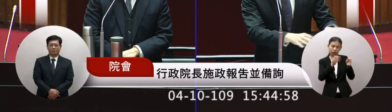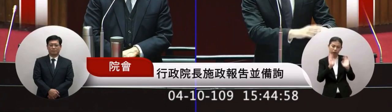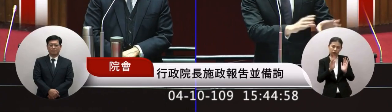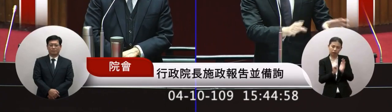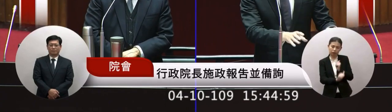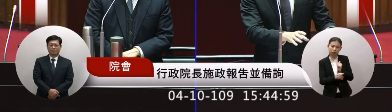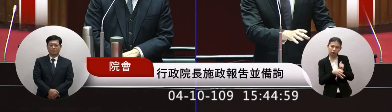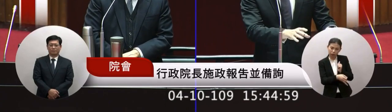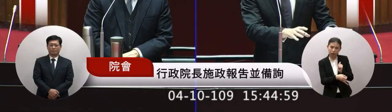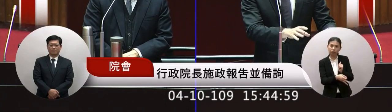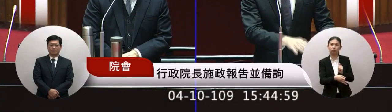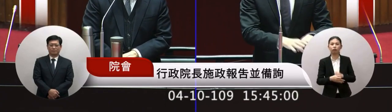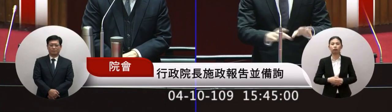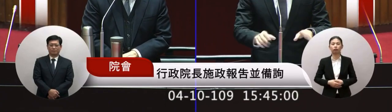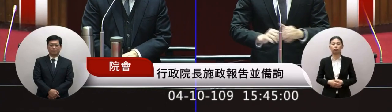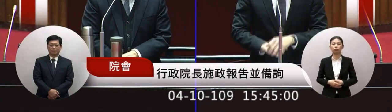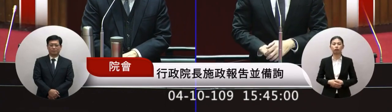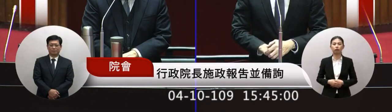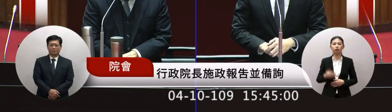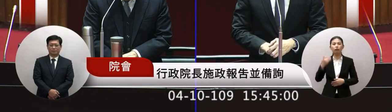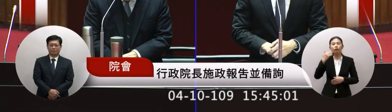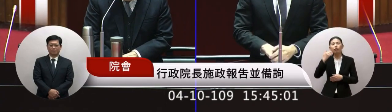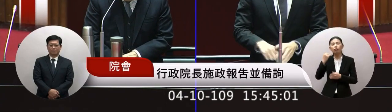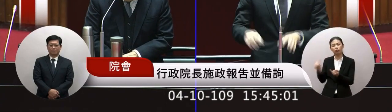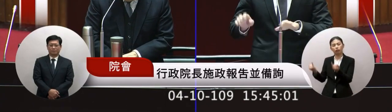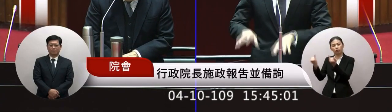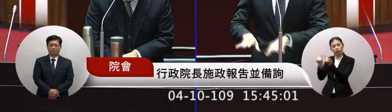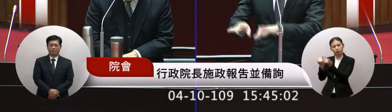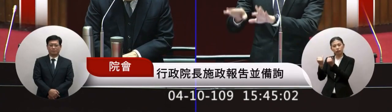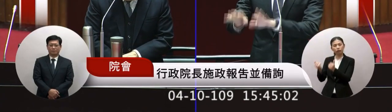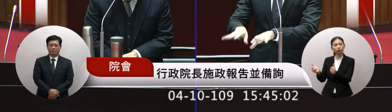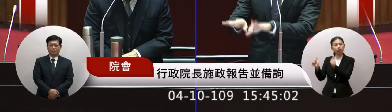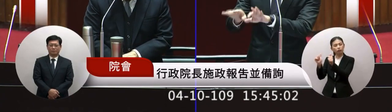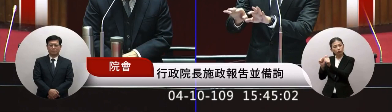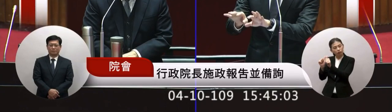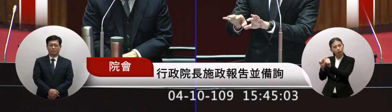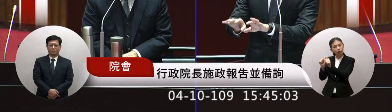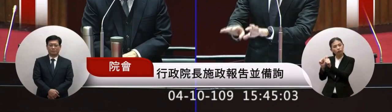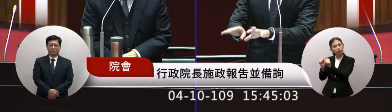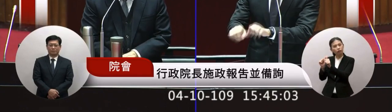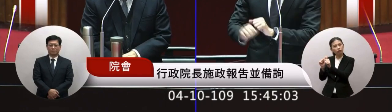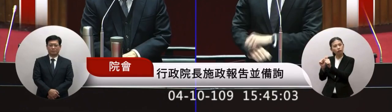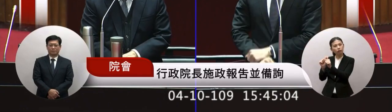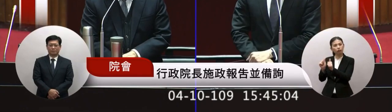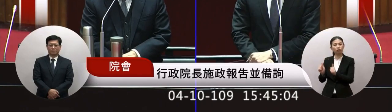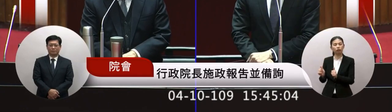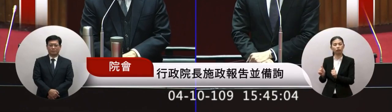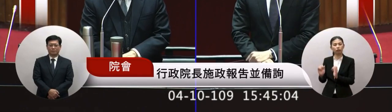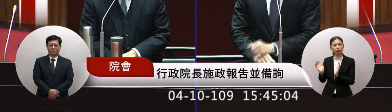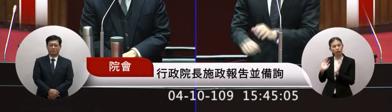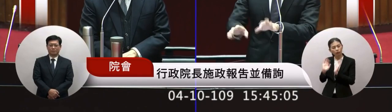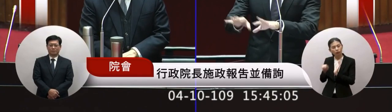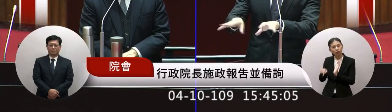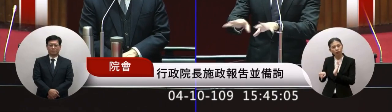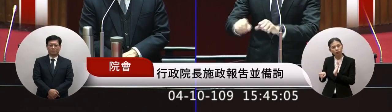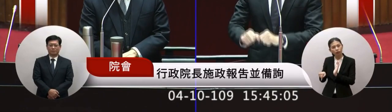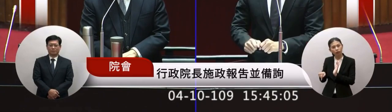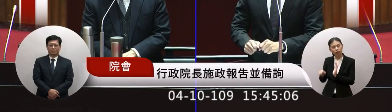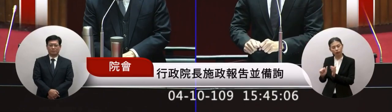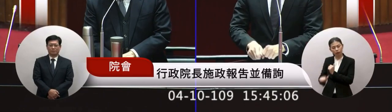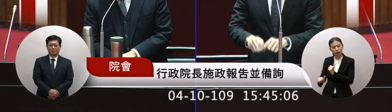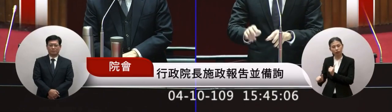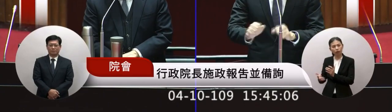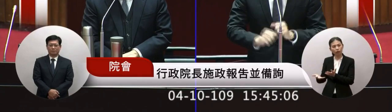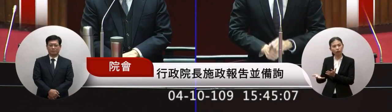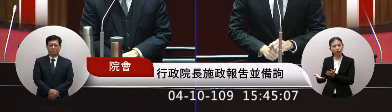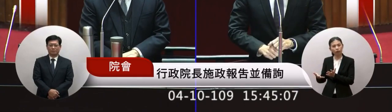电脑的系统啦吼。啊，所以讲同婚的家庭，即个相亲要去这个拍因的资料进去的时